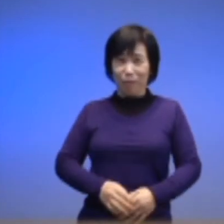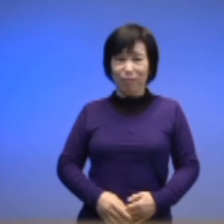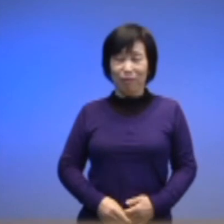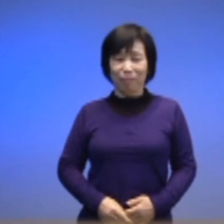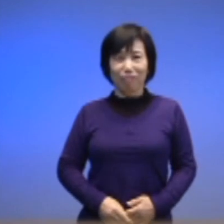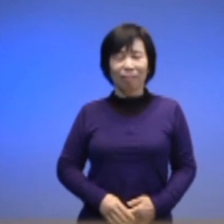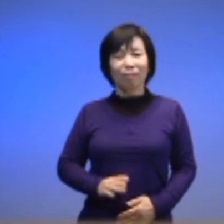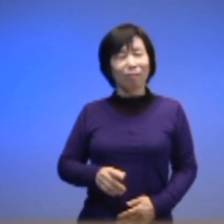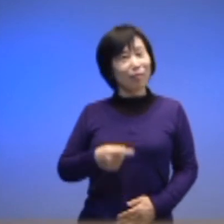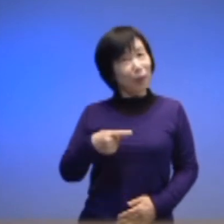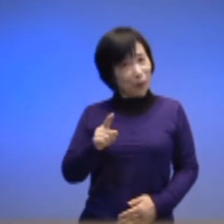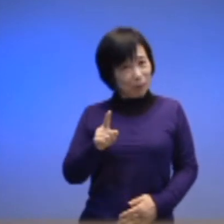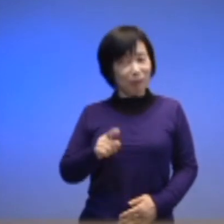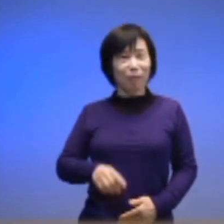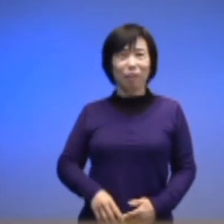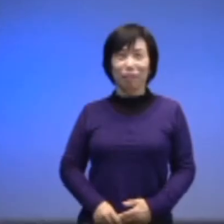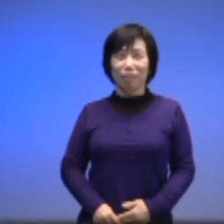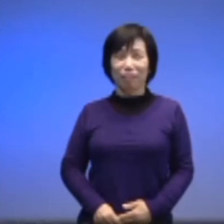う。